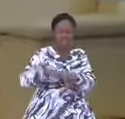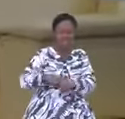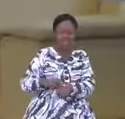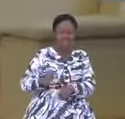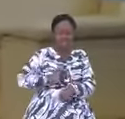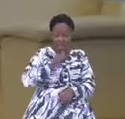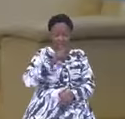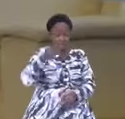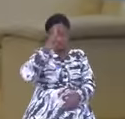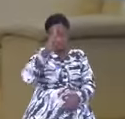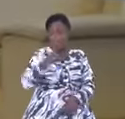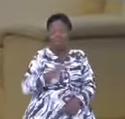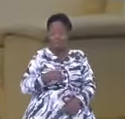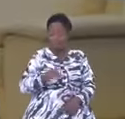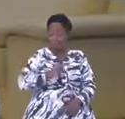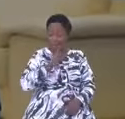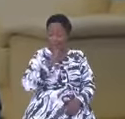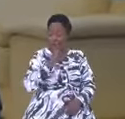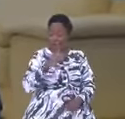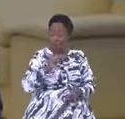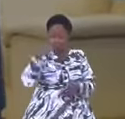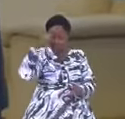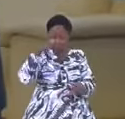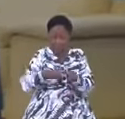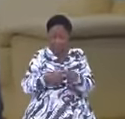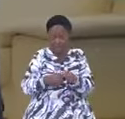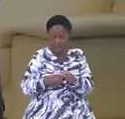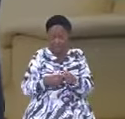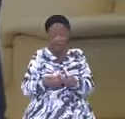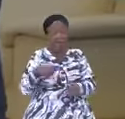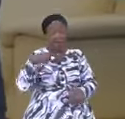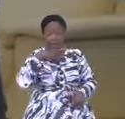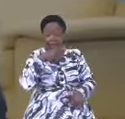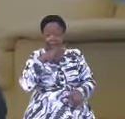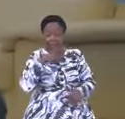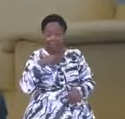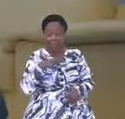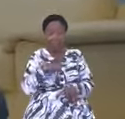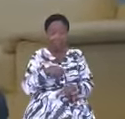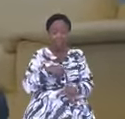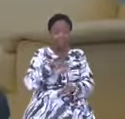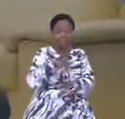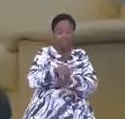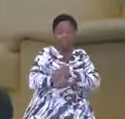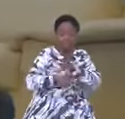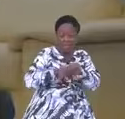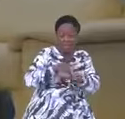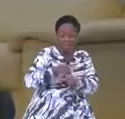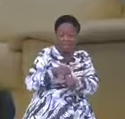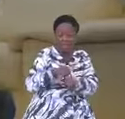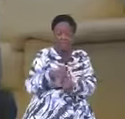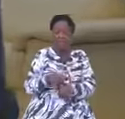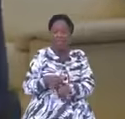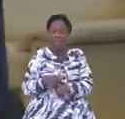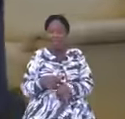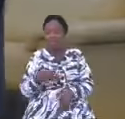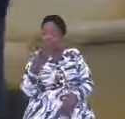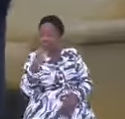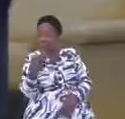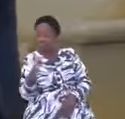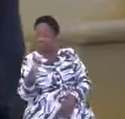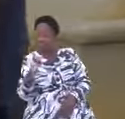mensonges les prétentions vos lèvres pour faire le mensonge